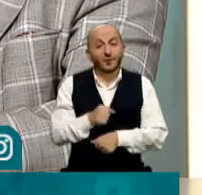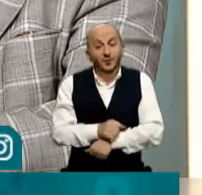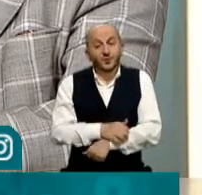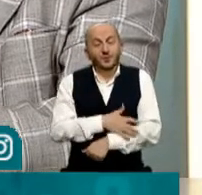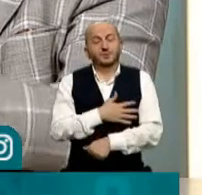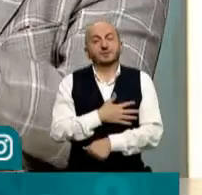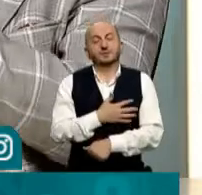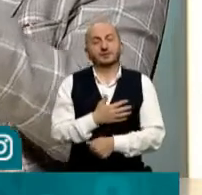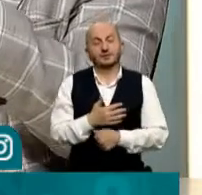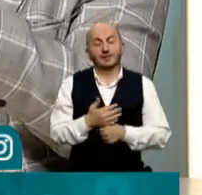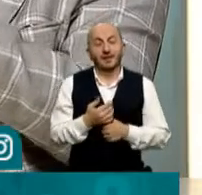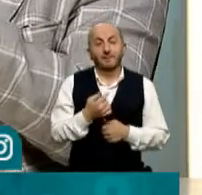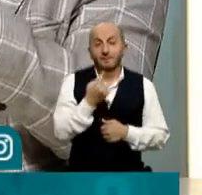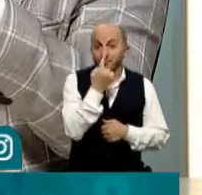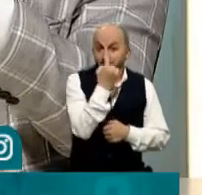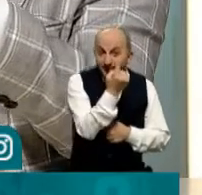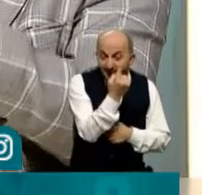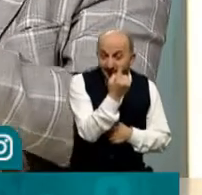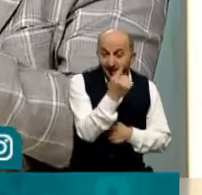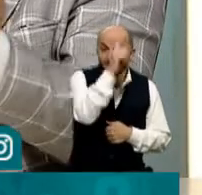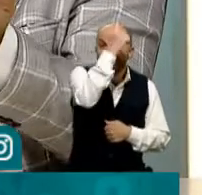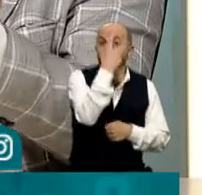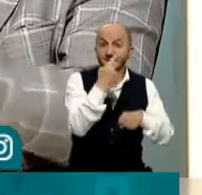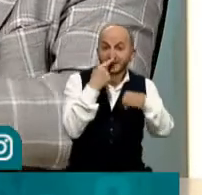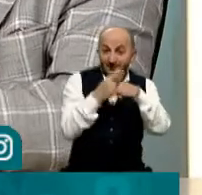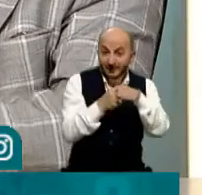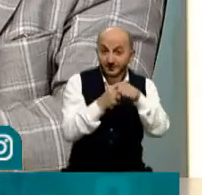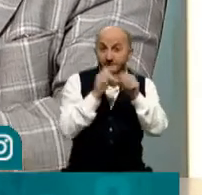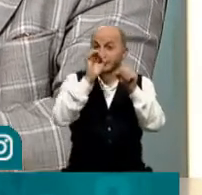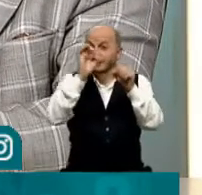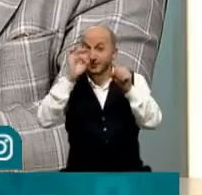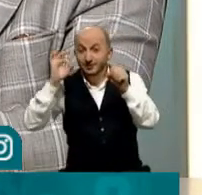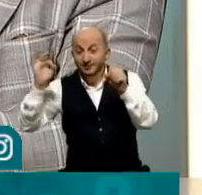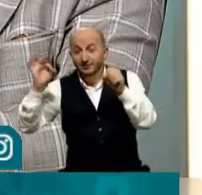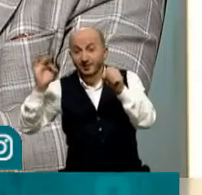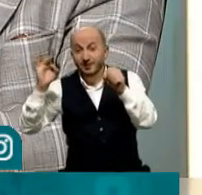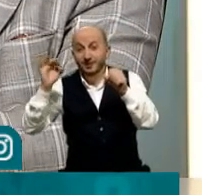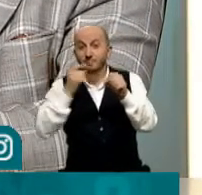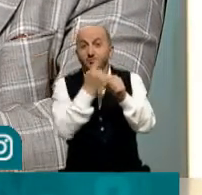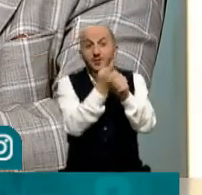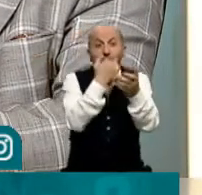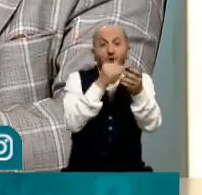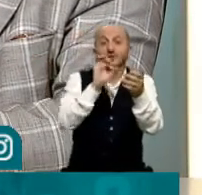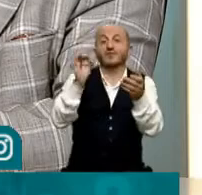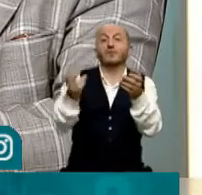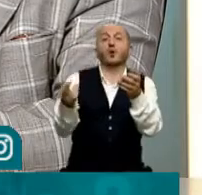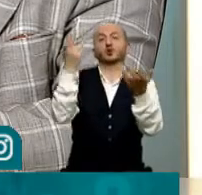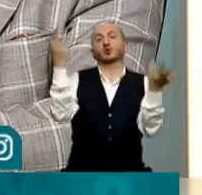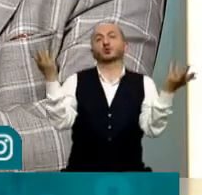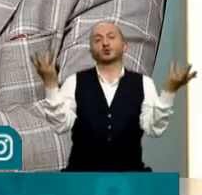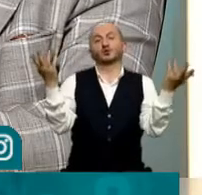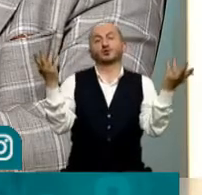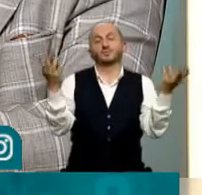gitmişti. Birden birin önündeki sıfırların ise hiçbir değeri yok. Aynen öyle hocam. Evet.